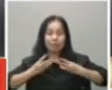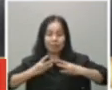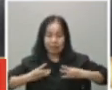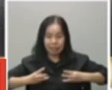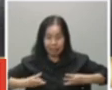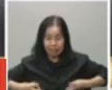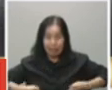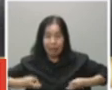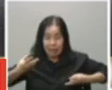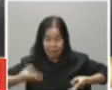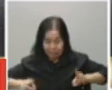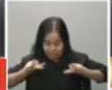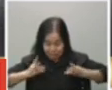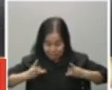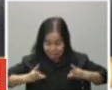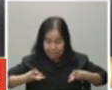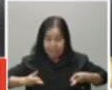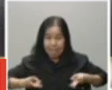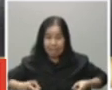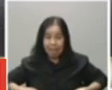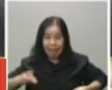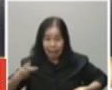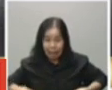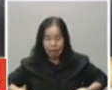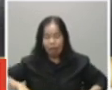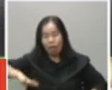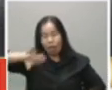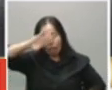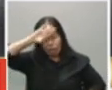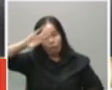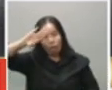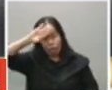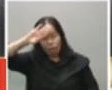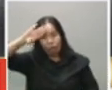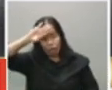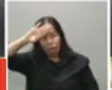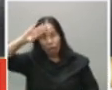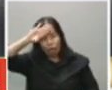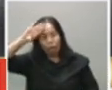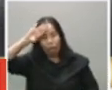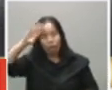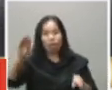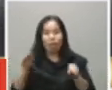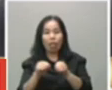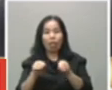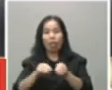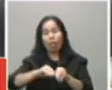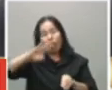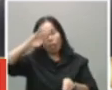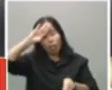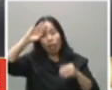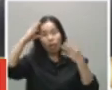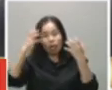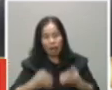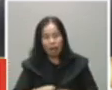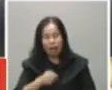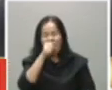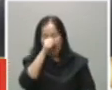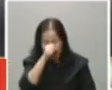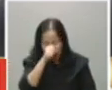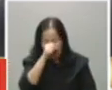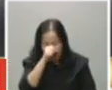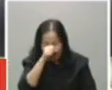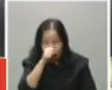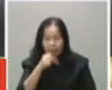ทำให้เกิดโรคร้ายเนี่ยเยอะแยะไปหมดนะครับนอกจากจะทำให้เกิดอาการไอจาม